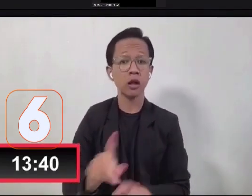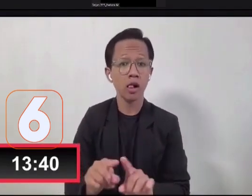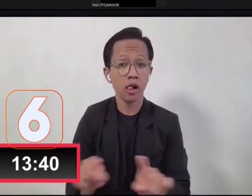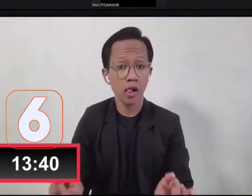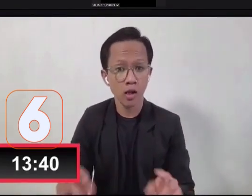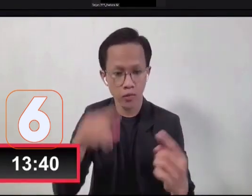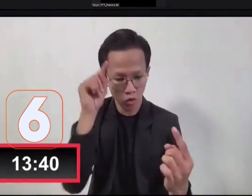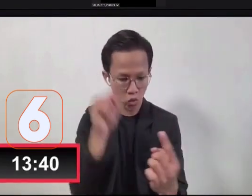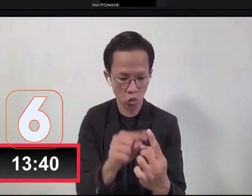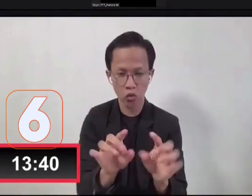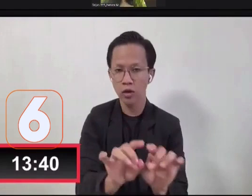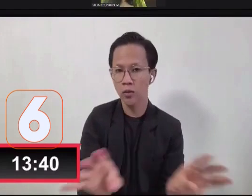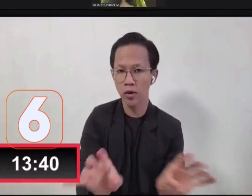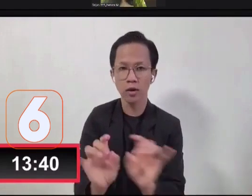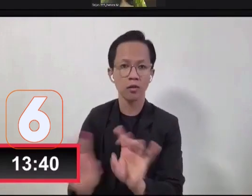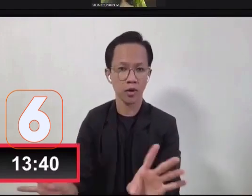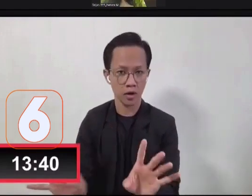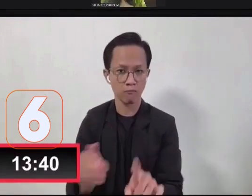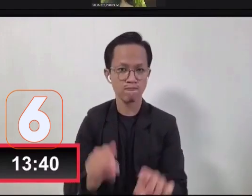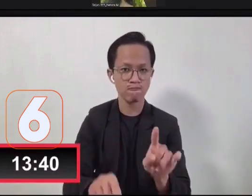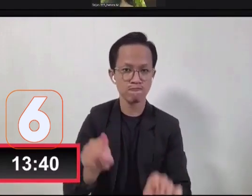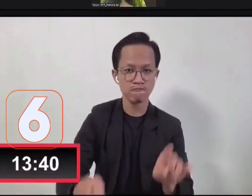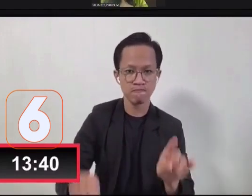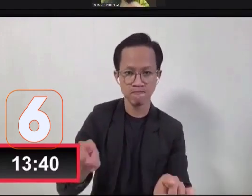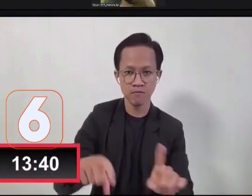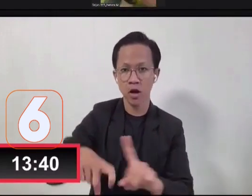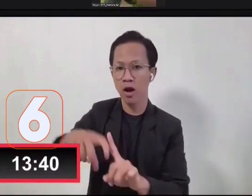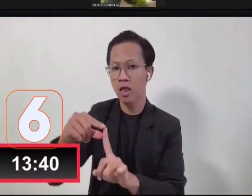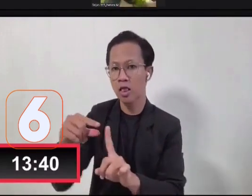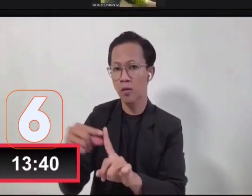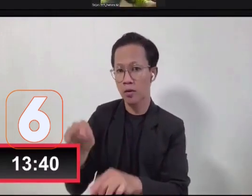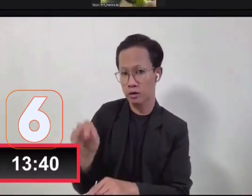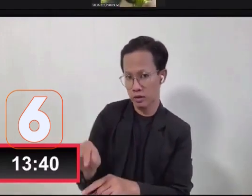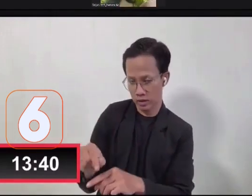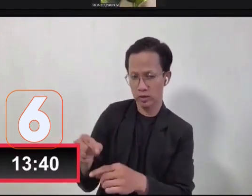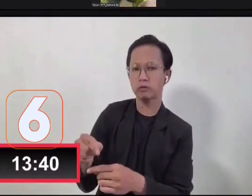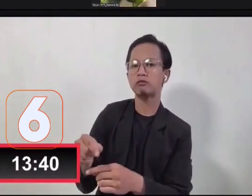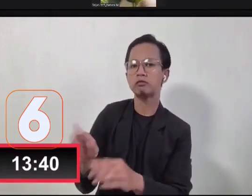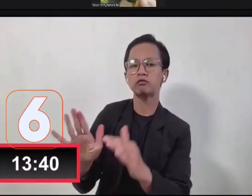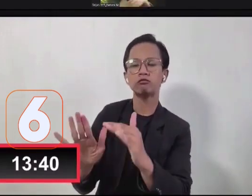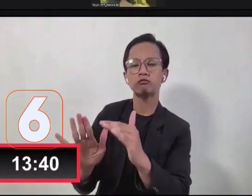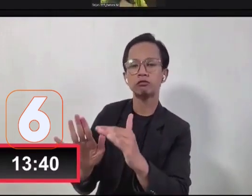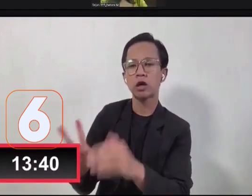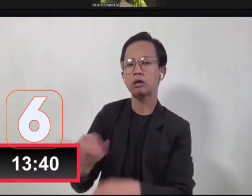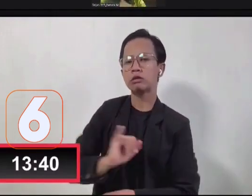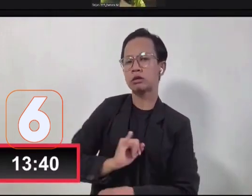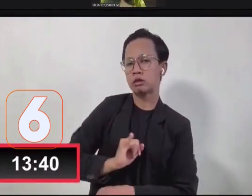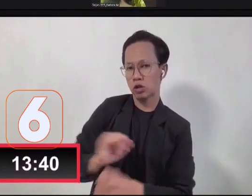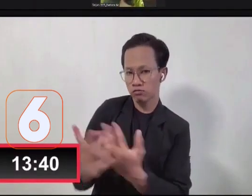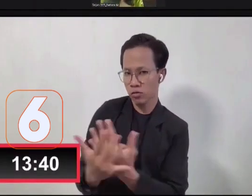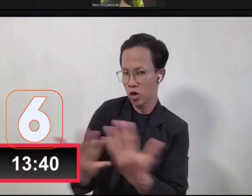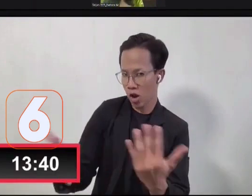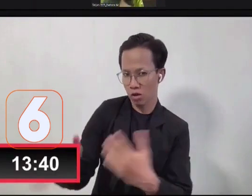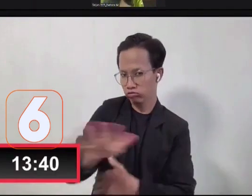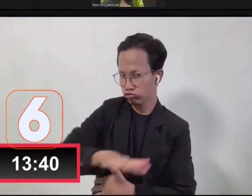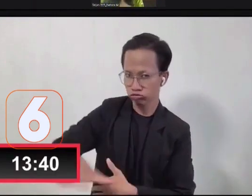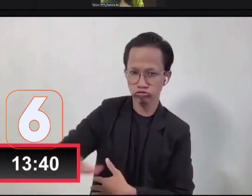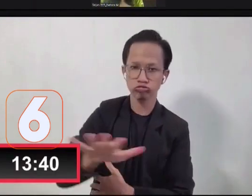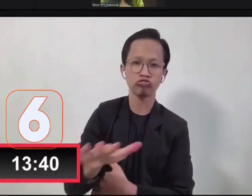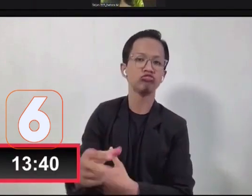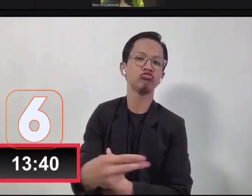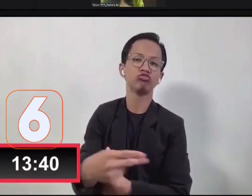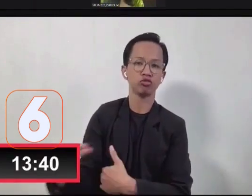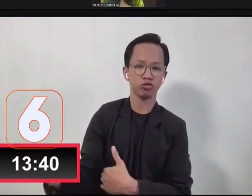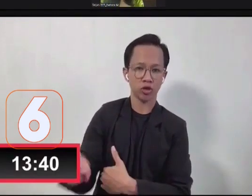yang berbeda dalam hal ini ktpl adalah dokumen kependudukan yang kepemilikannya diwajibkan kepada semua warga negara Indonesia sedangkan